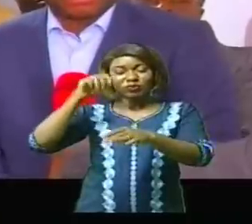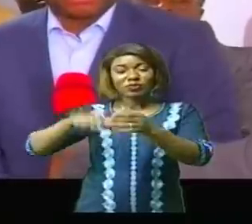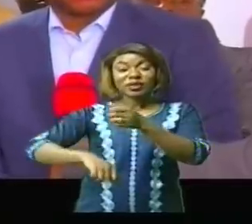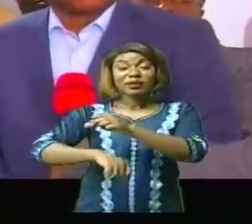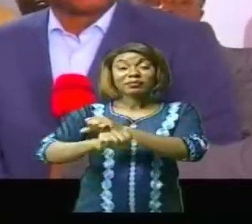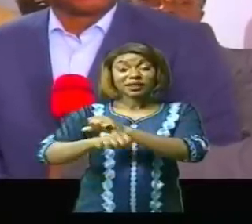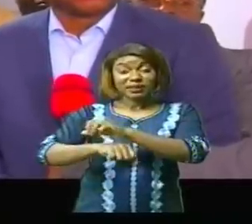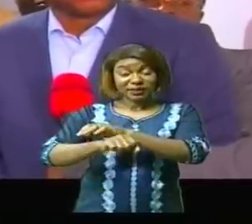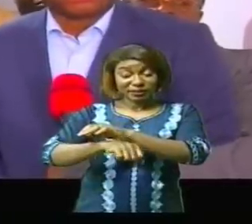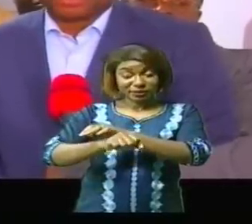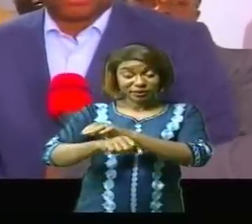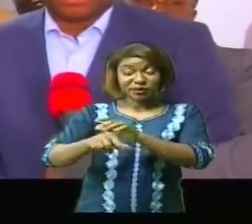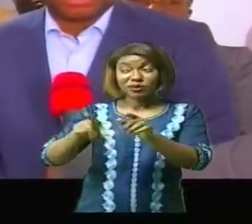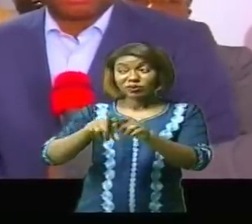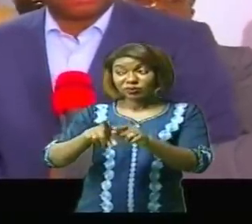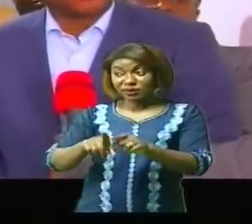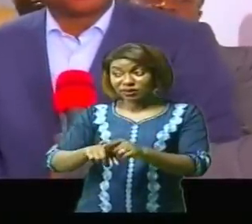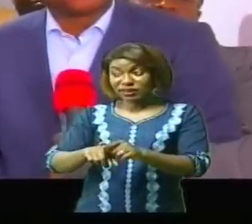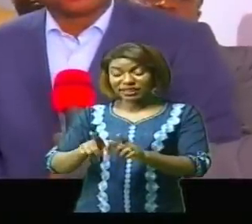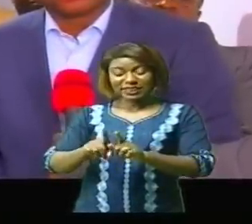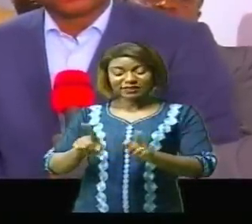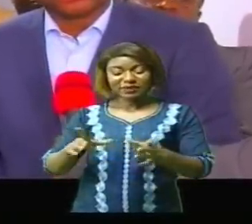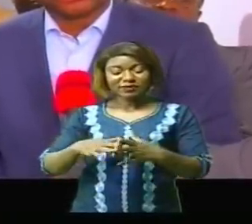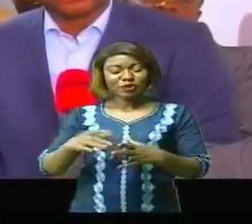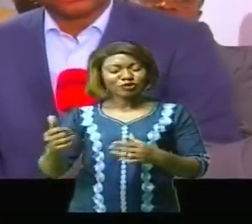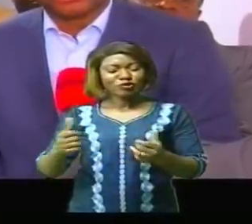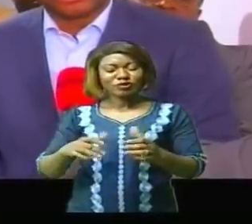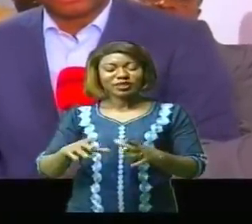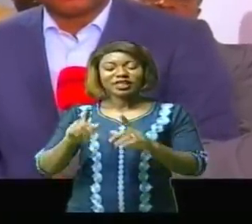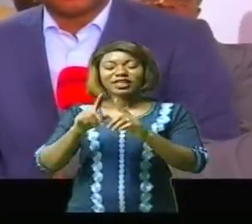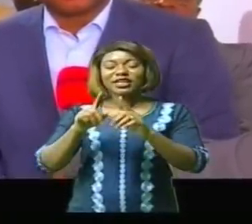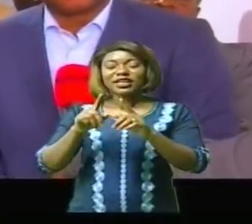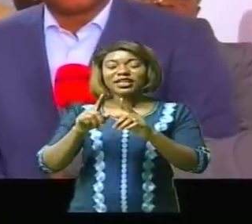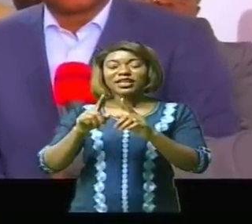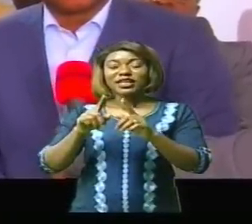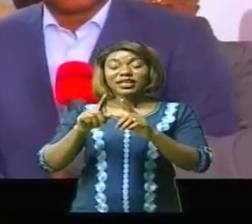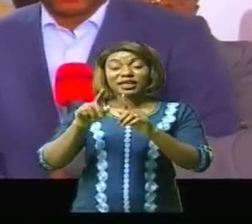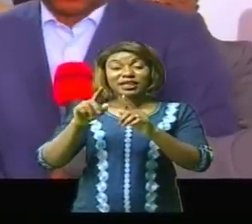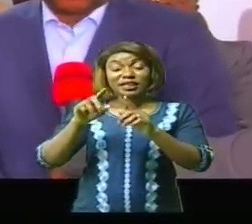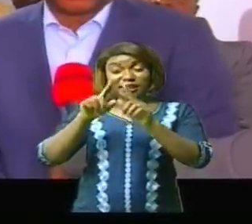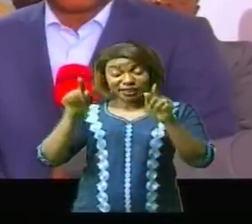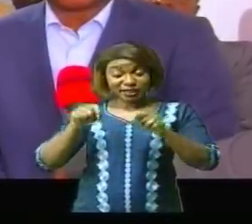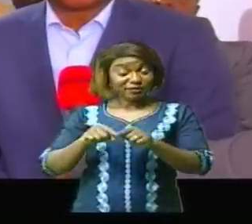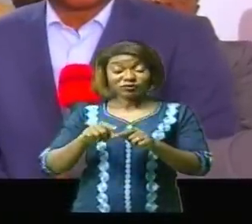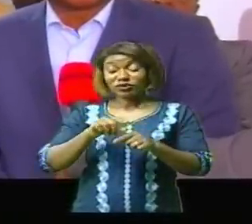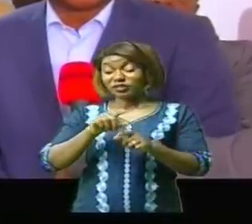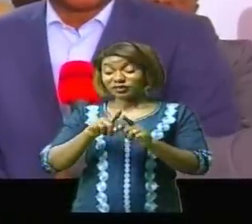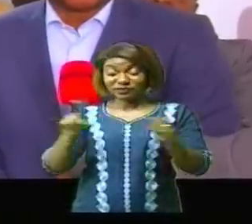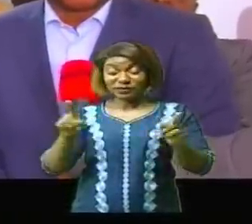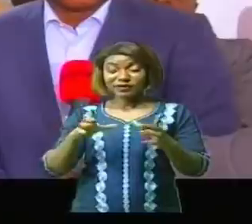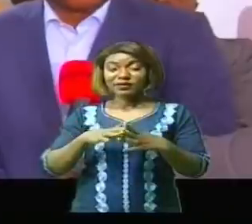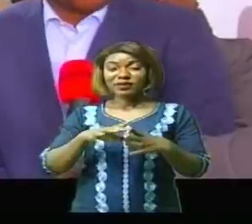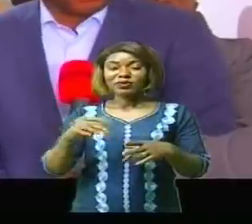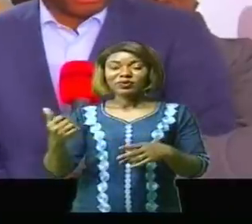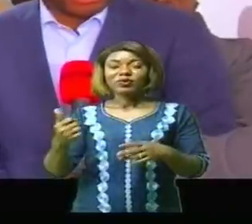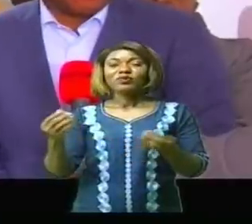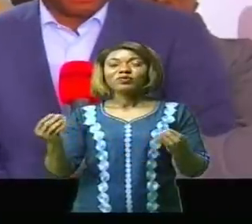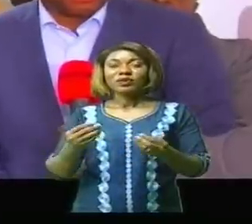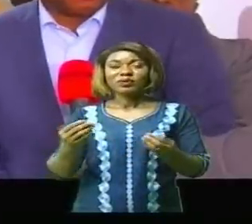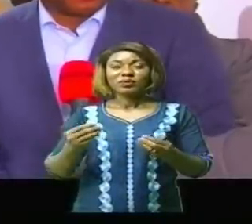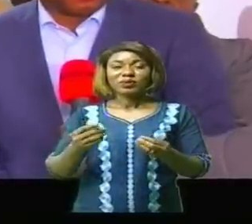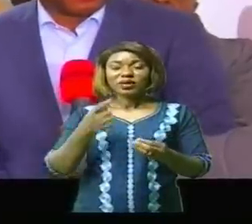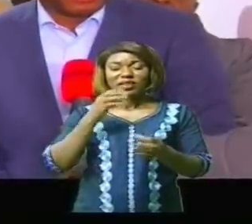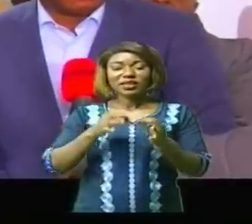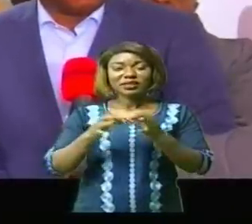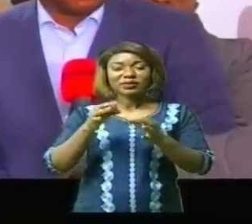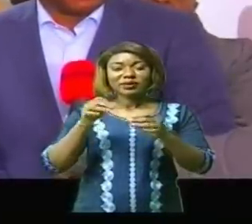RTNC a n'est comparable à aucun autre champ de télévision. Et donc, je sais que Antoumbigiloua, là, on va